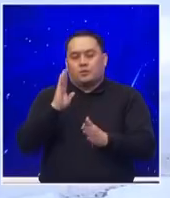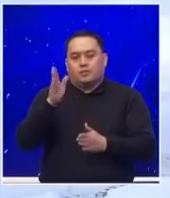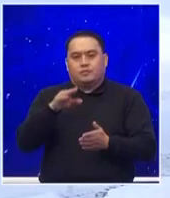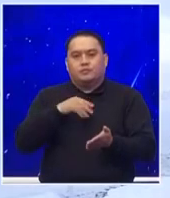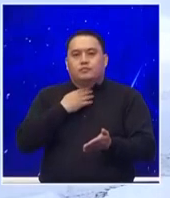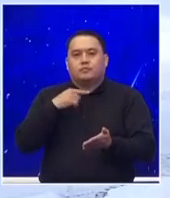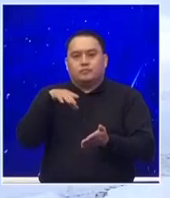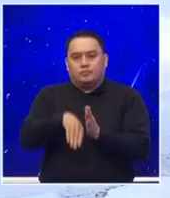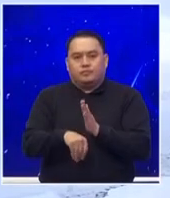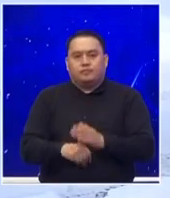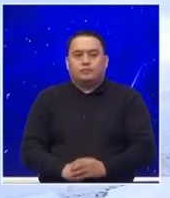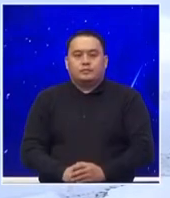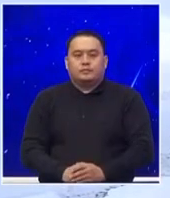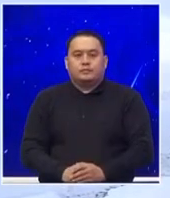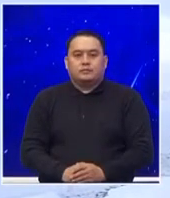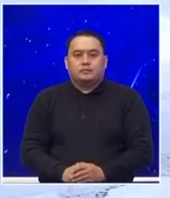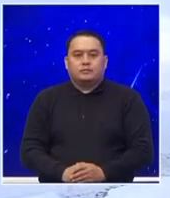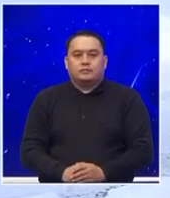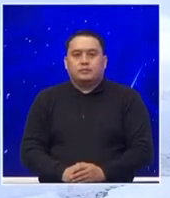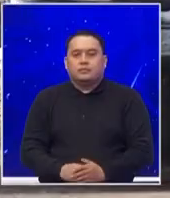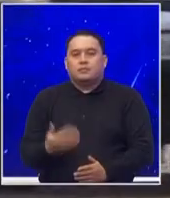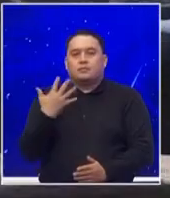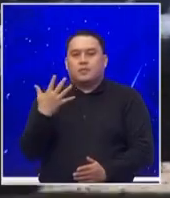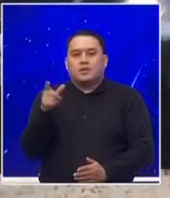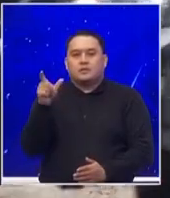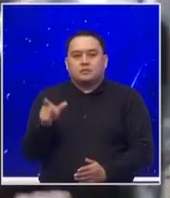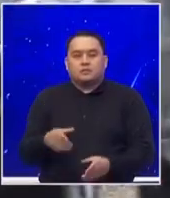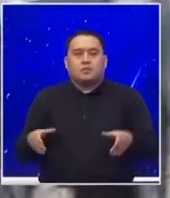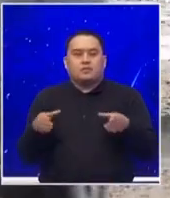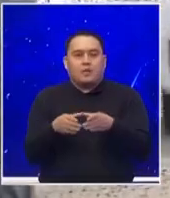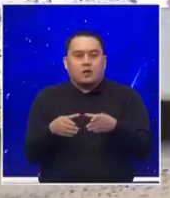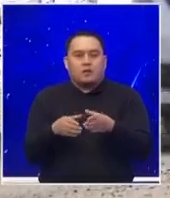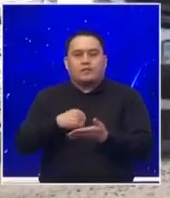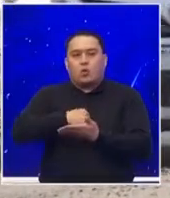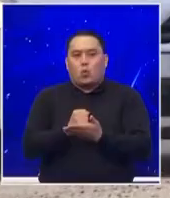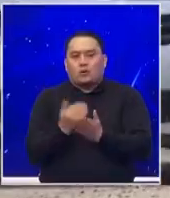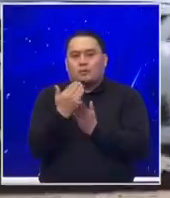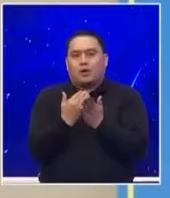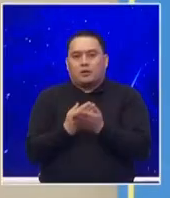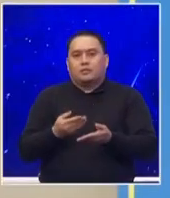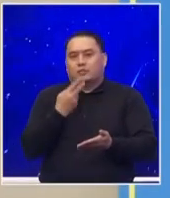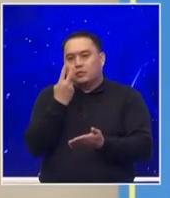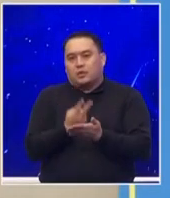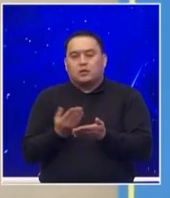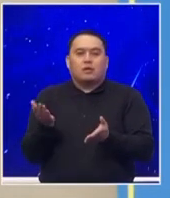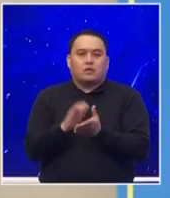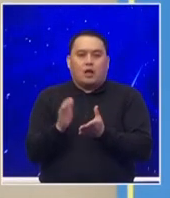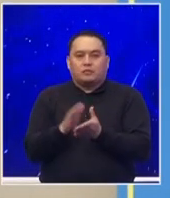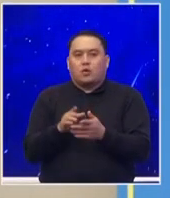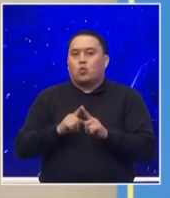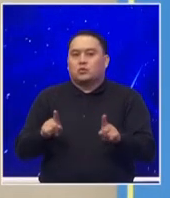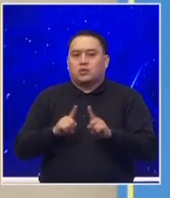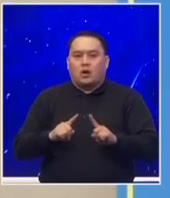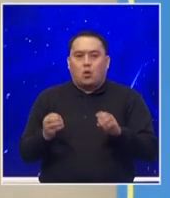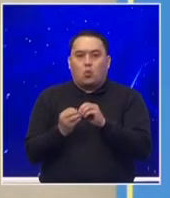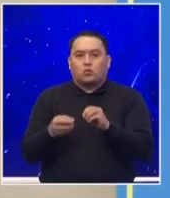береміз. Айта кетейік, парламент мәжілісінен үміткер 5 партия бекітілген. Қазір олар бағдарламаларын халыққа таныстырып, үгіт-насихат жүргізуде.